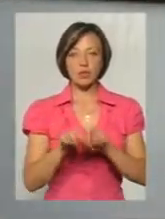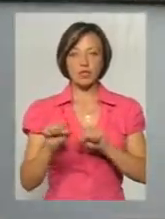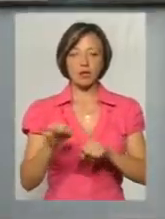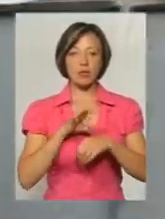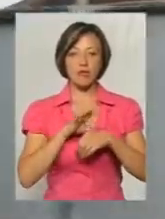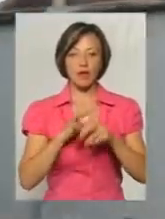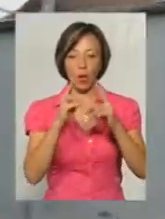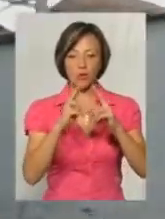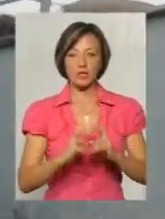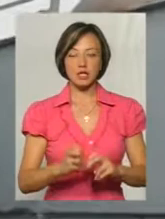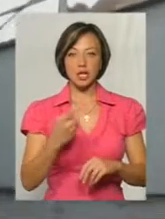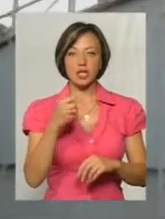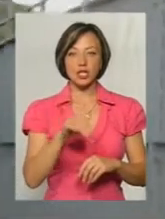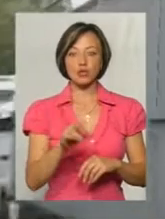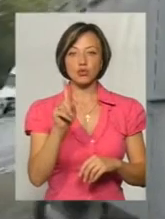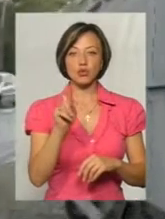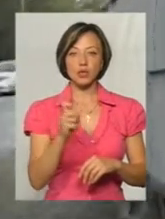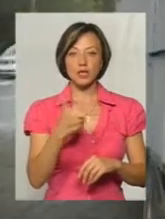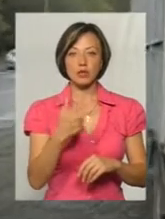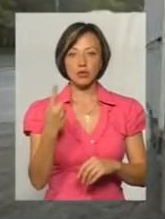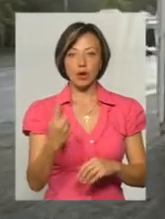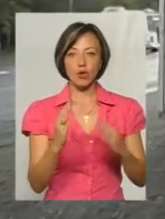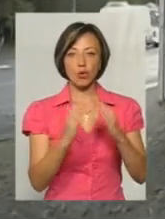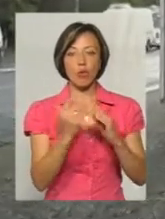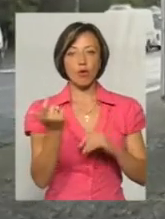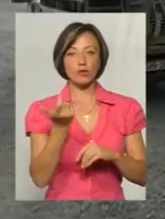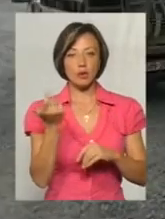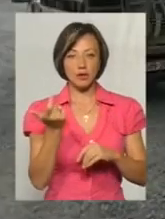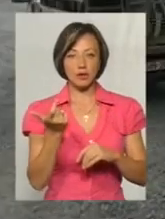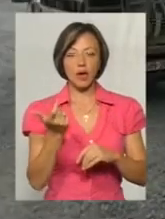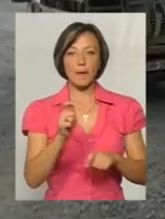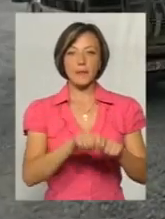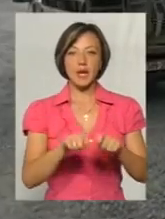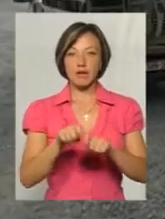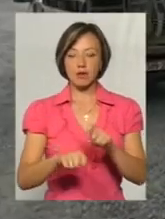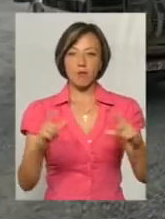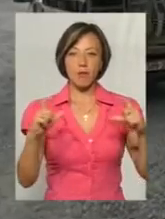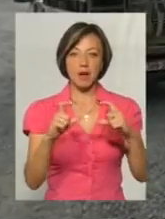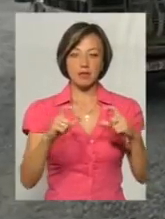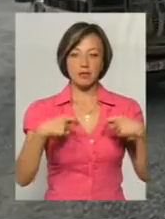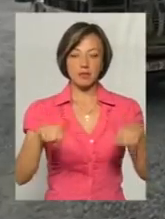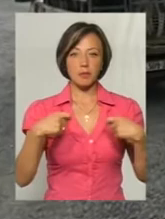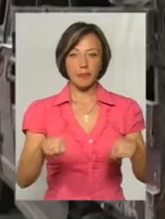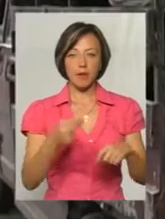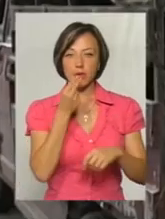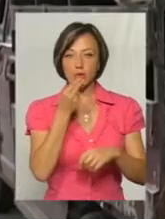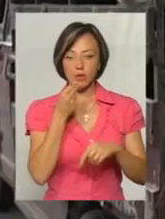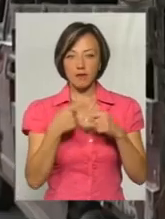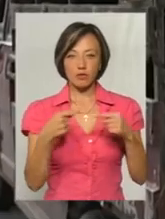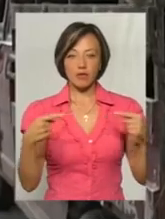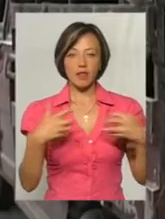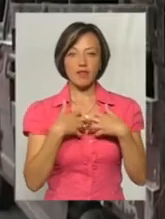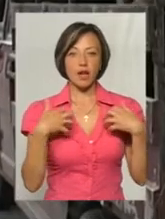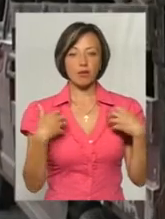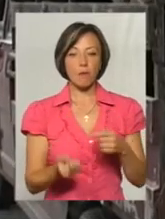проведено обстеження 1131 домогосподарства. Проведено перевірку магазинів з реалізацією продуктів харчування